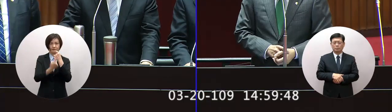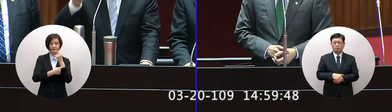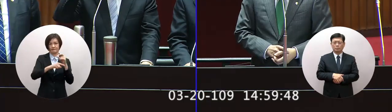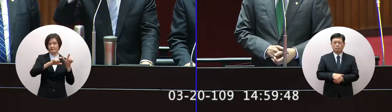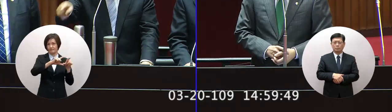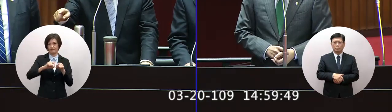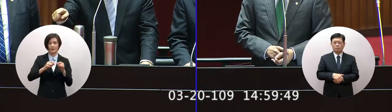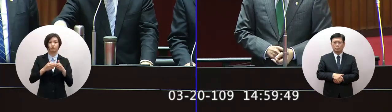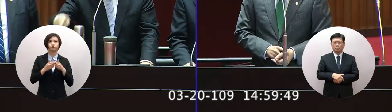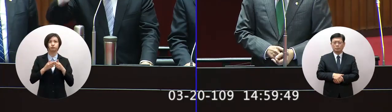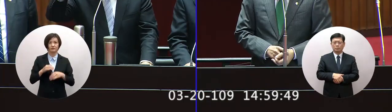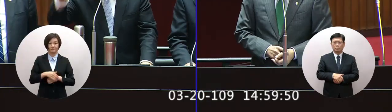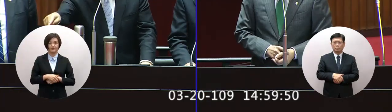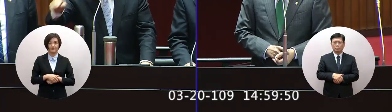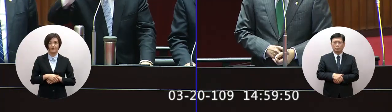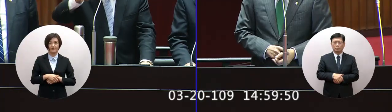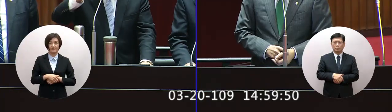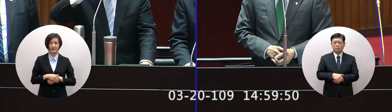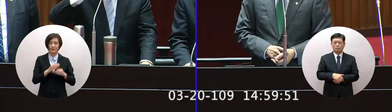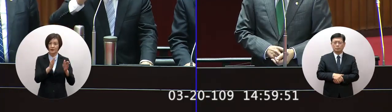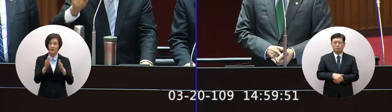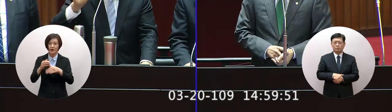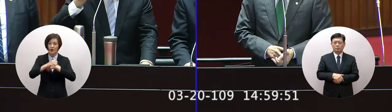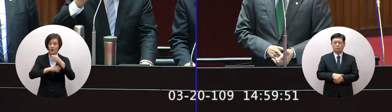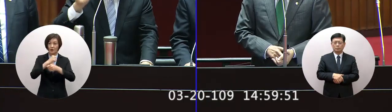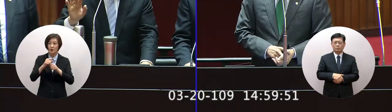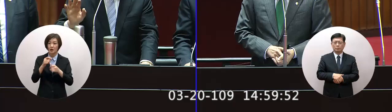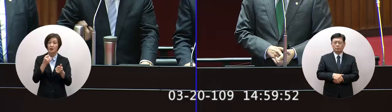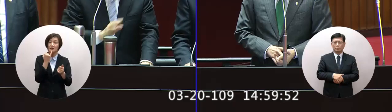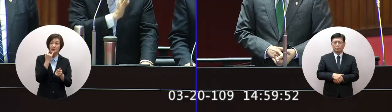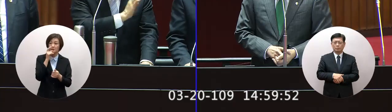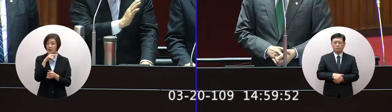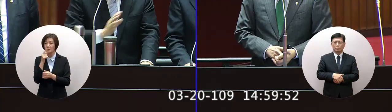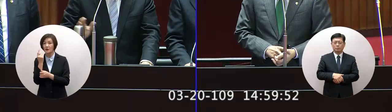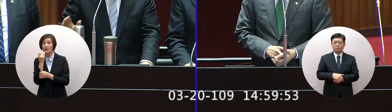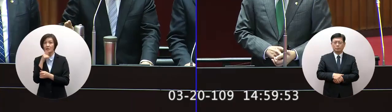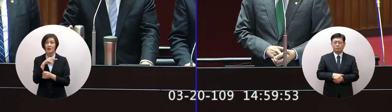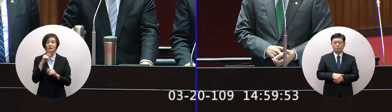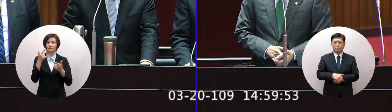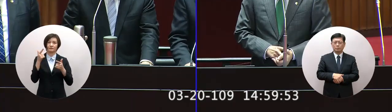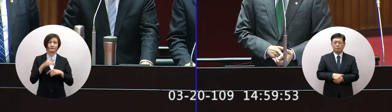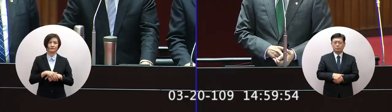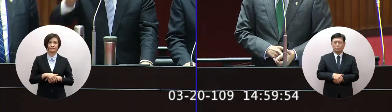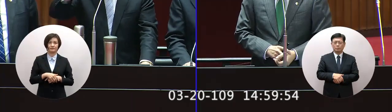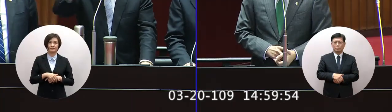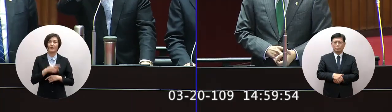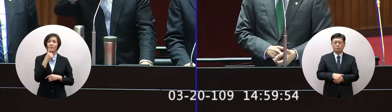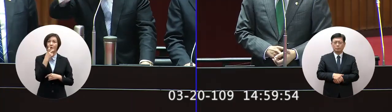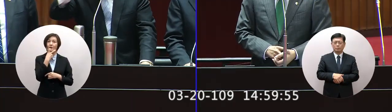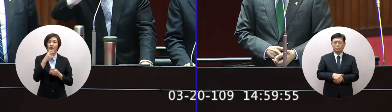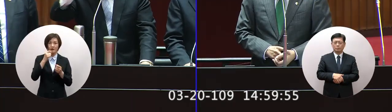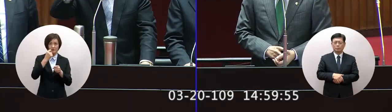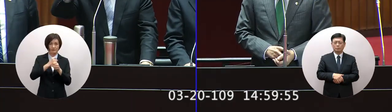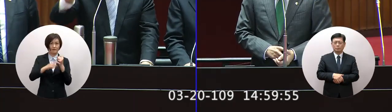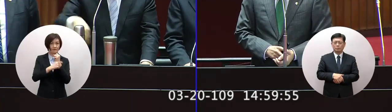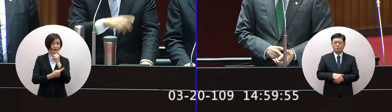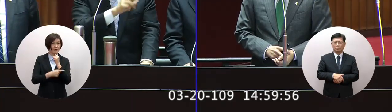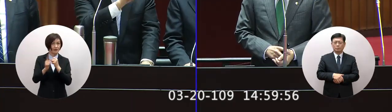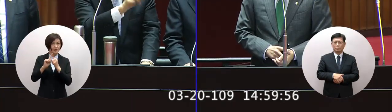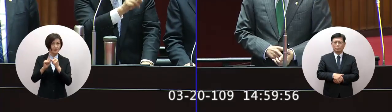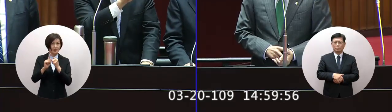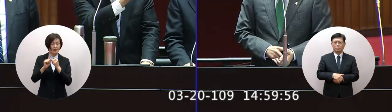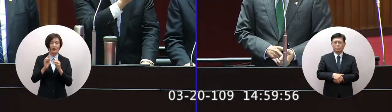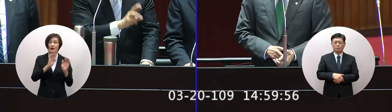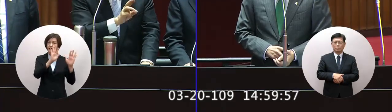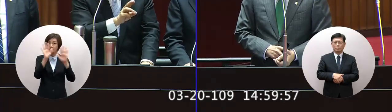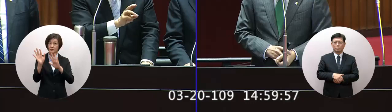以不是就哪一个活动可以不可以，我们中央过去做法都是什么情况，